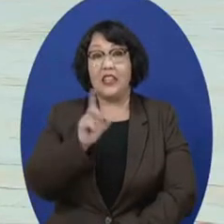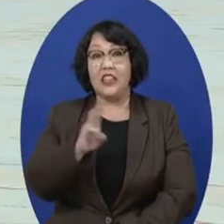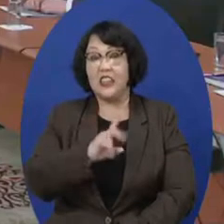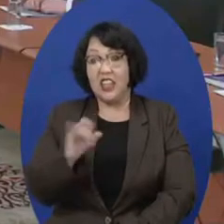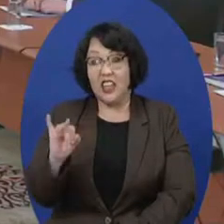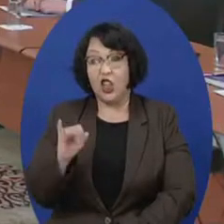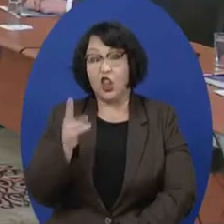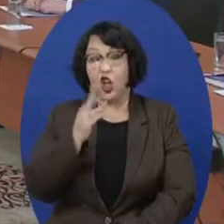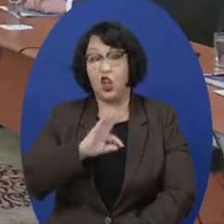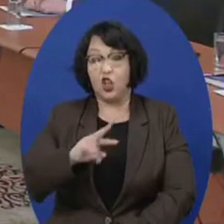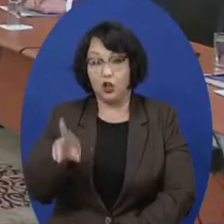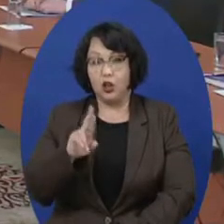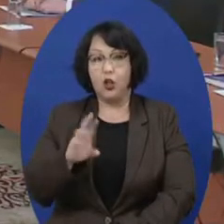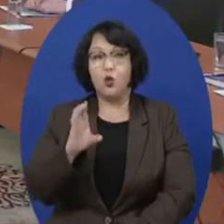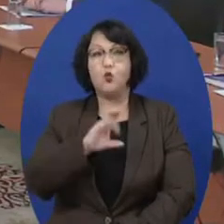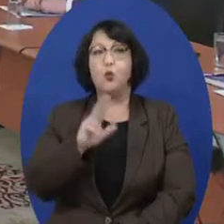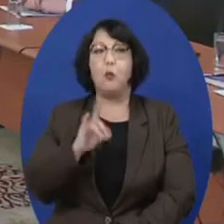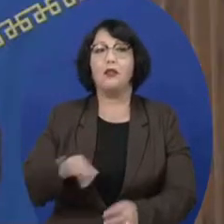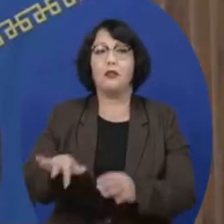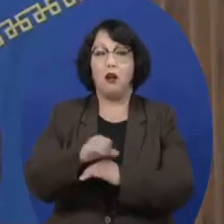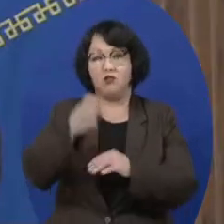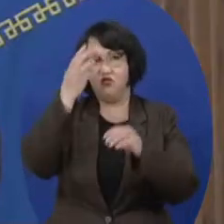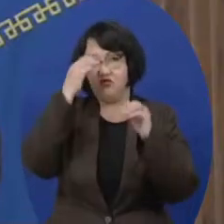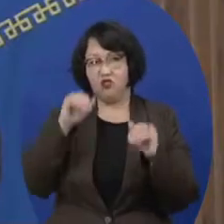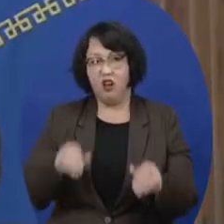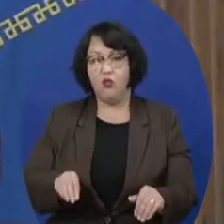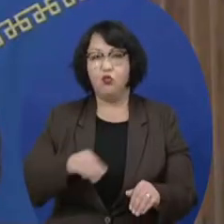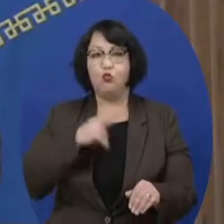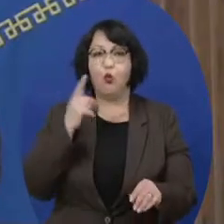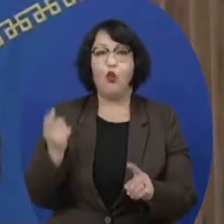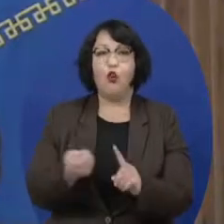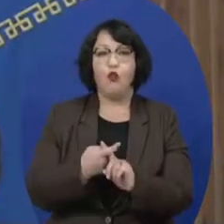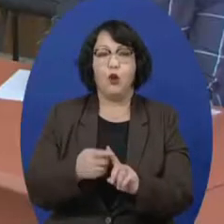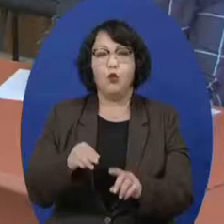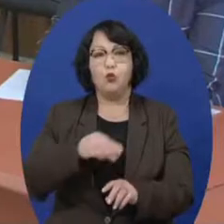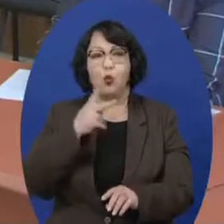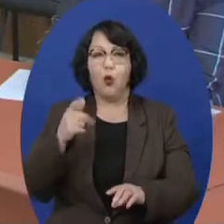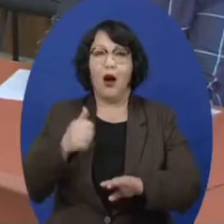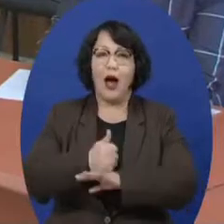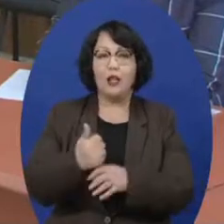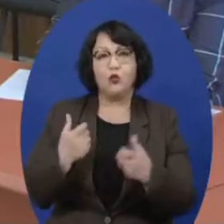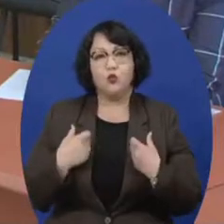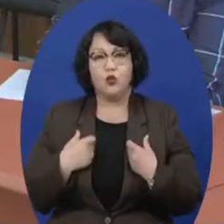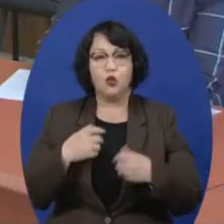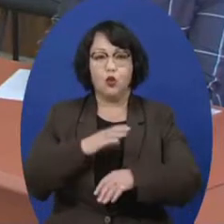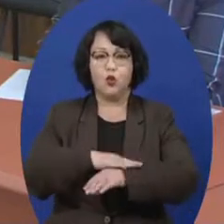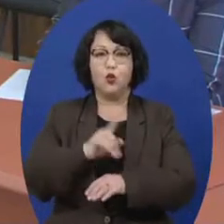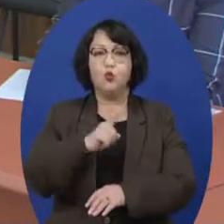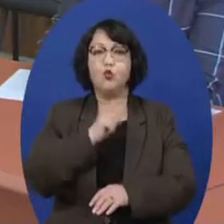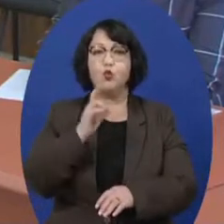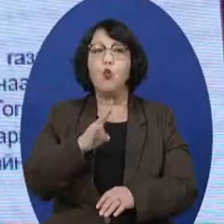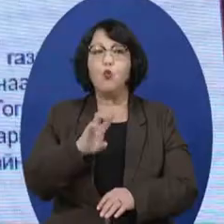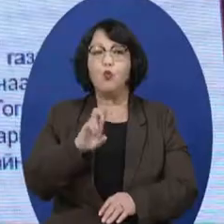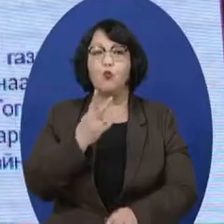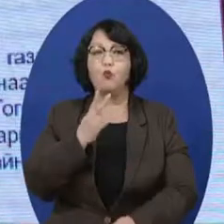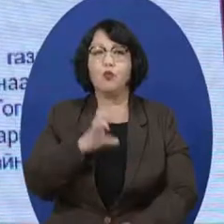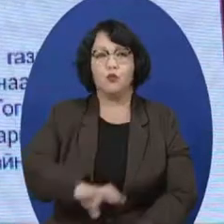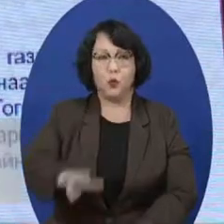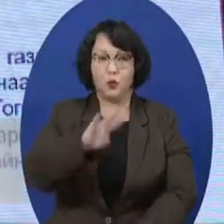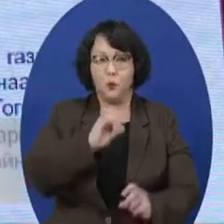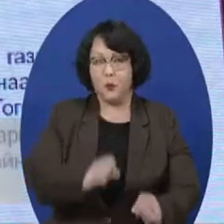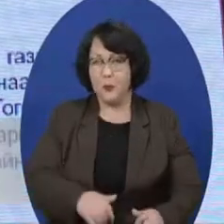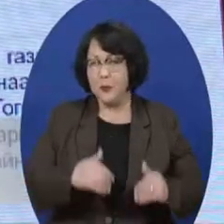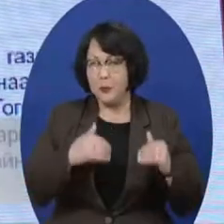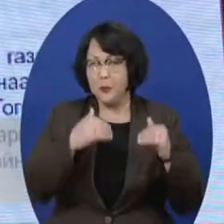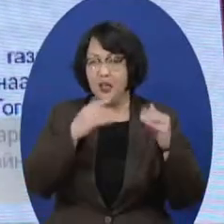Хинтэд орнод Сүхбаатарын аймгийн Чингис хааны түүхтэй холбоотой дурсгалт газрууд бүхий түүхэн аялал жуулчлалын зүүн бас болон хөгжүүлэхээр шийдвэр гаргасан. Хинтэй аймаг